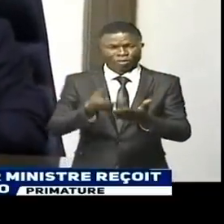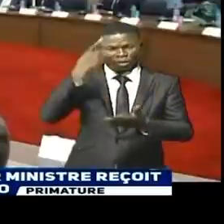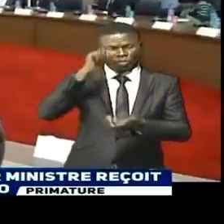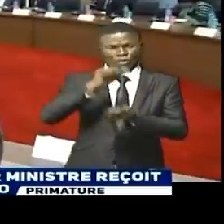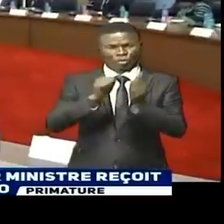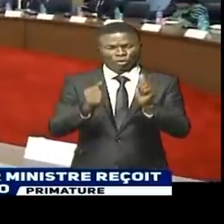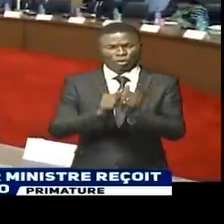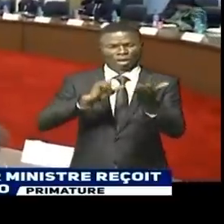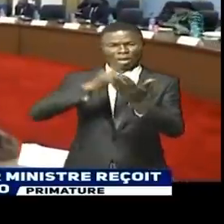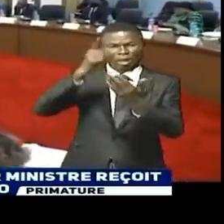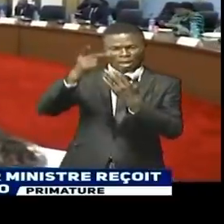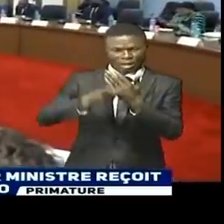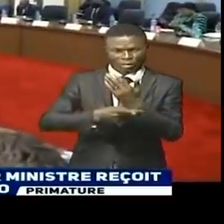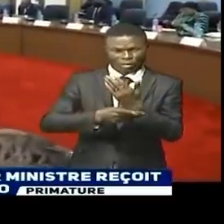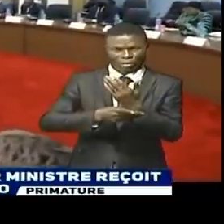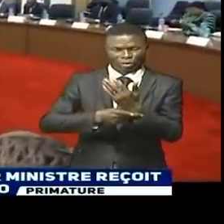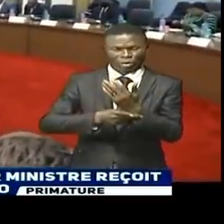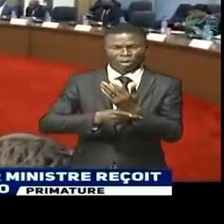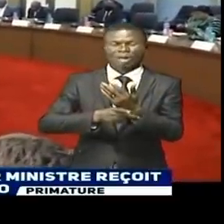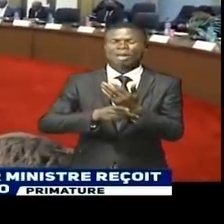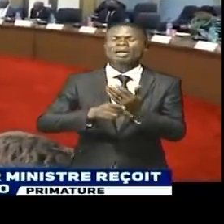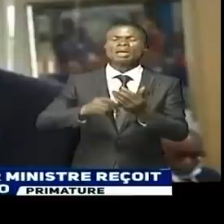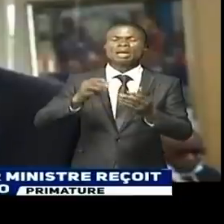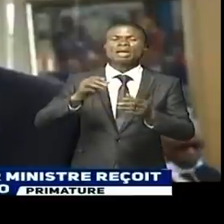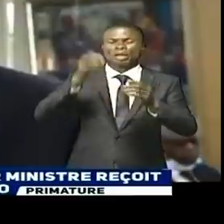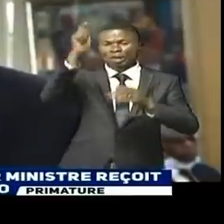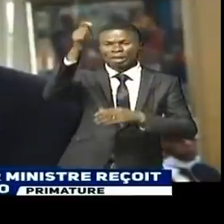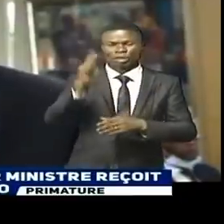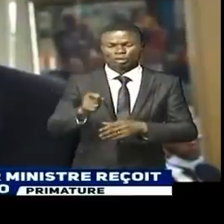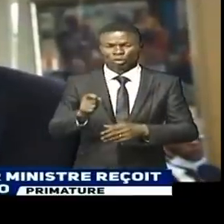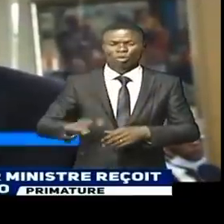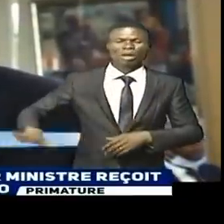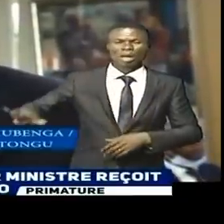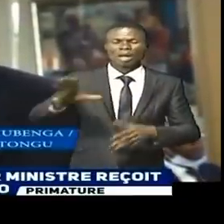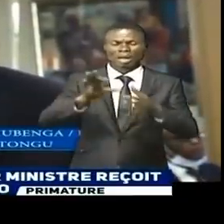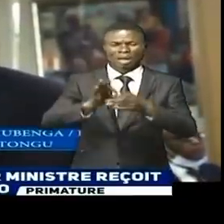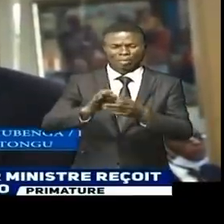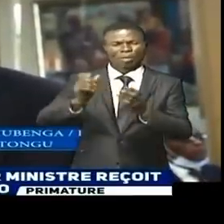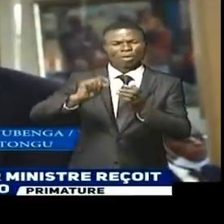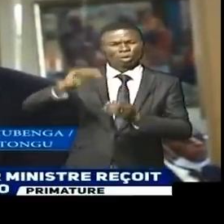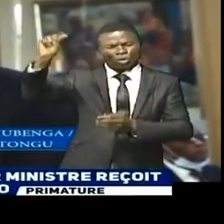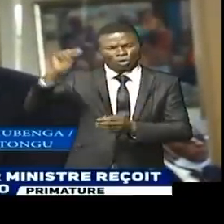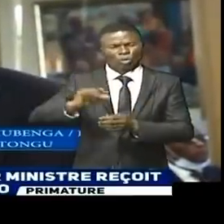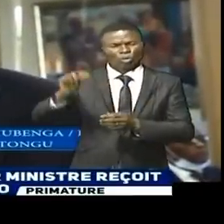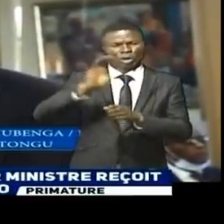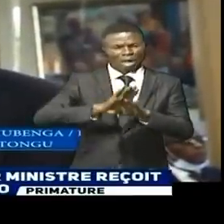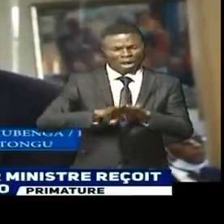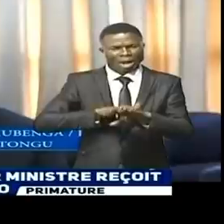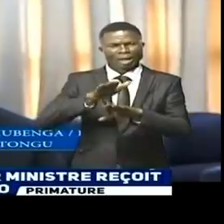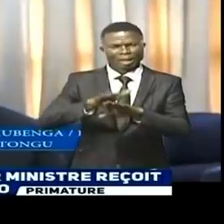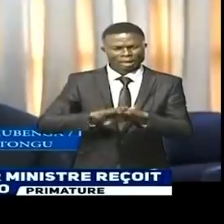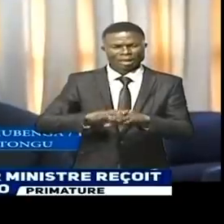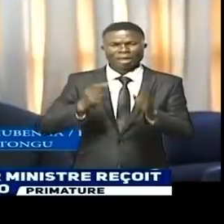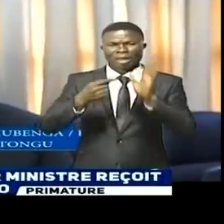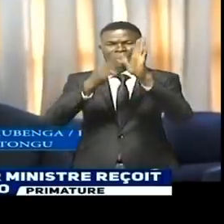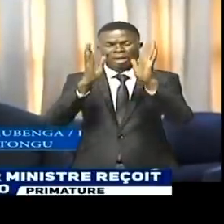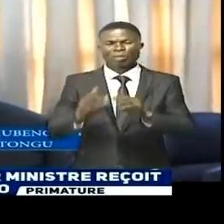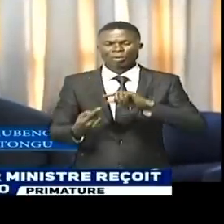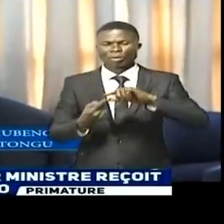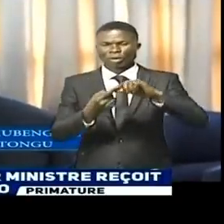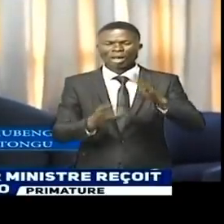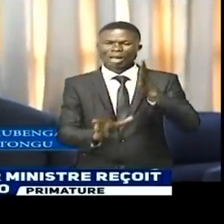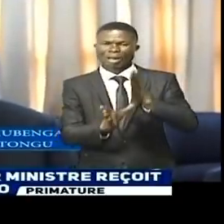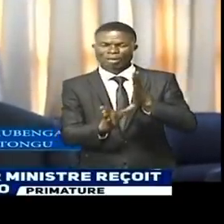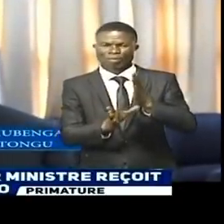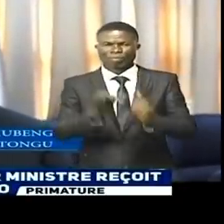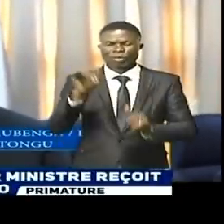le plan de retrait progressif est celle née de la monusco démocratique du congo a conclu le représentant spécial adjoint